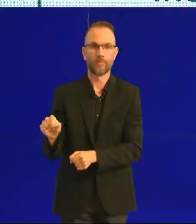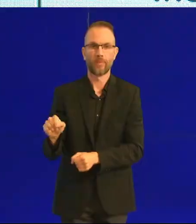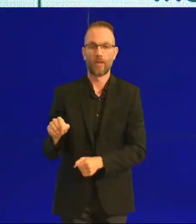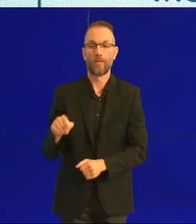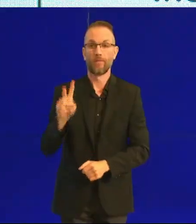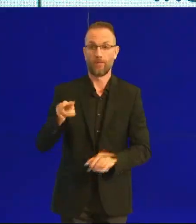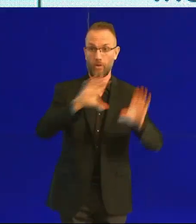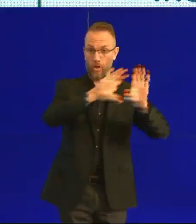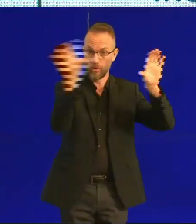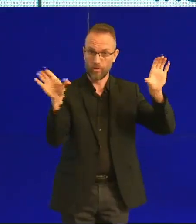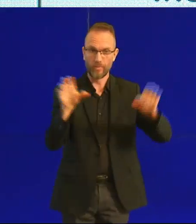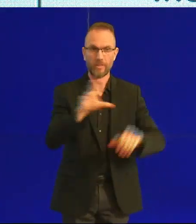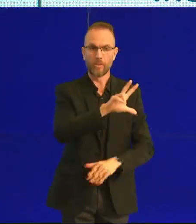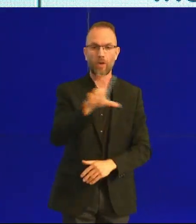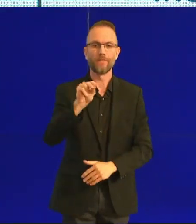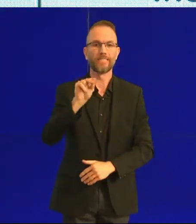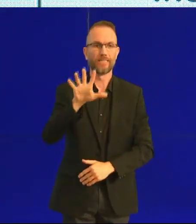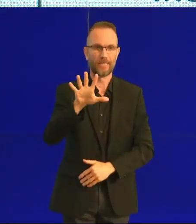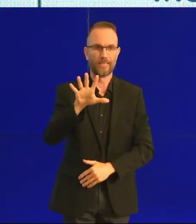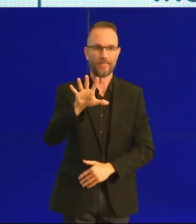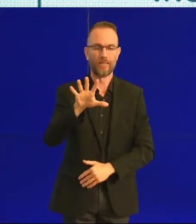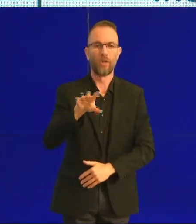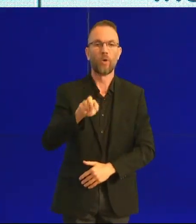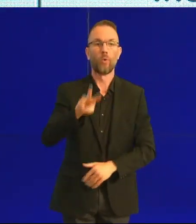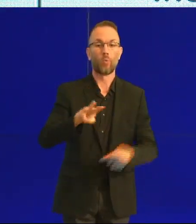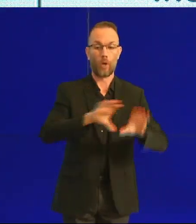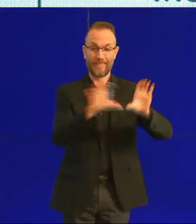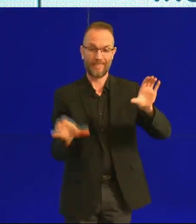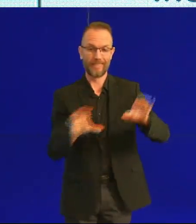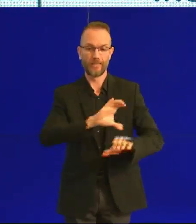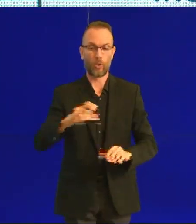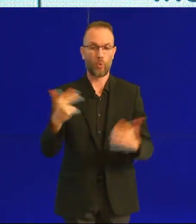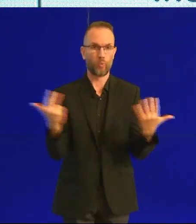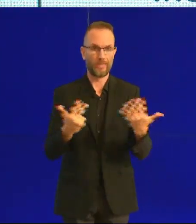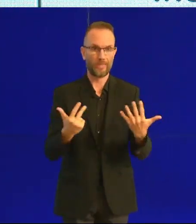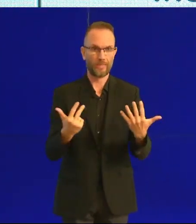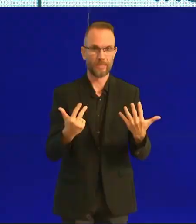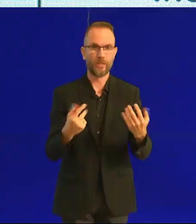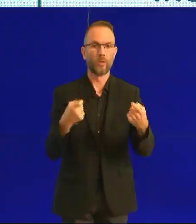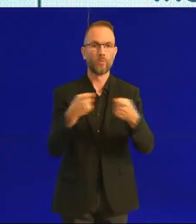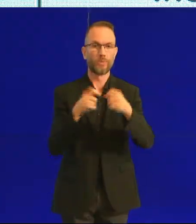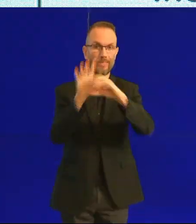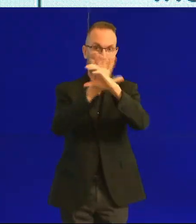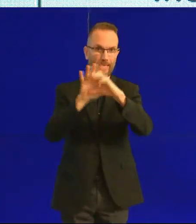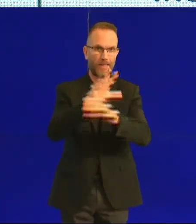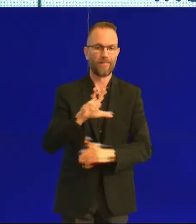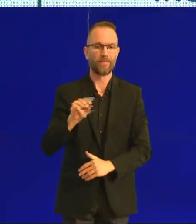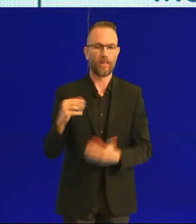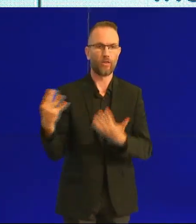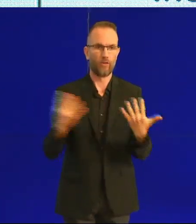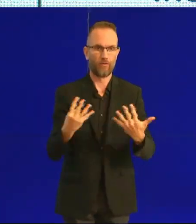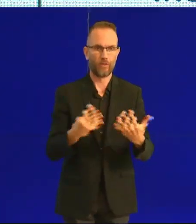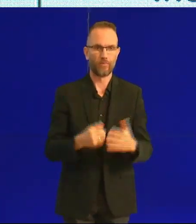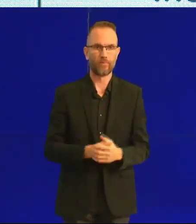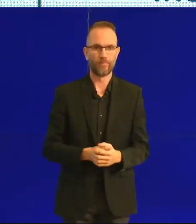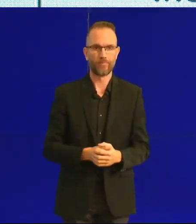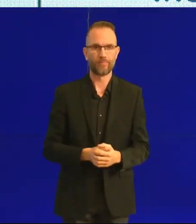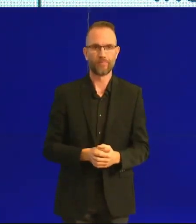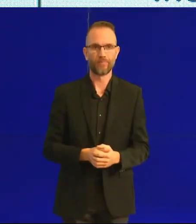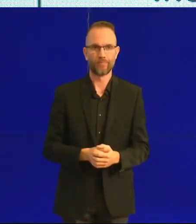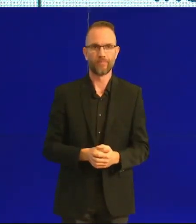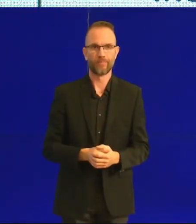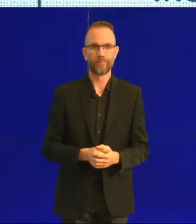wallonie et 29 à bruxelles au total cinquante deux pour cent des décès ont lieu